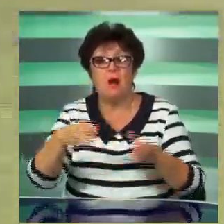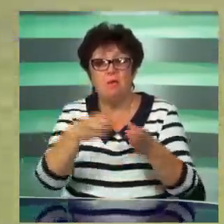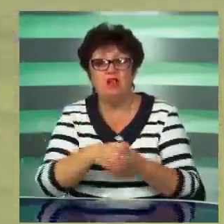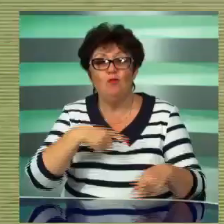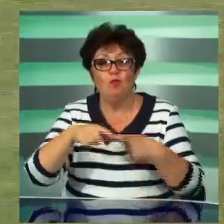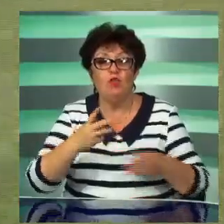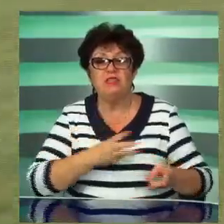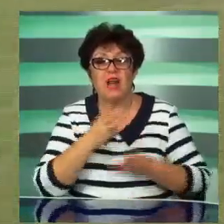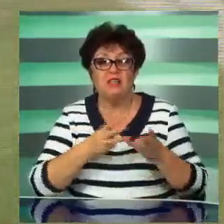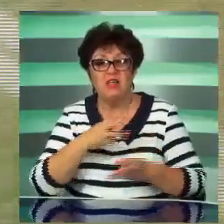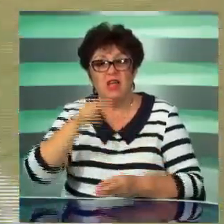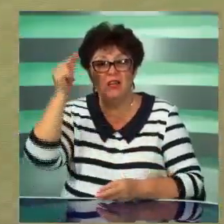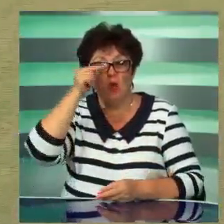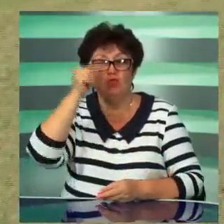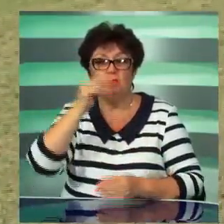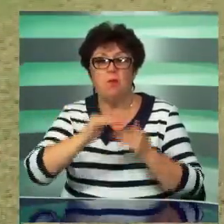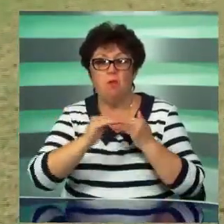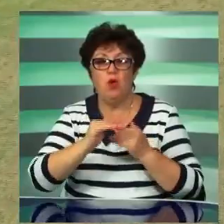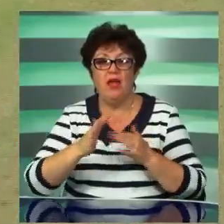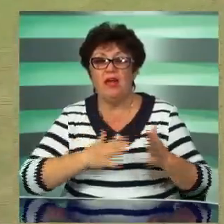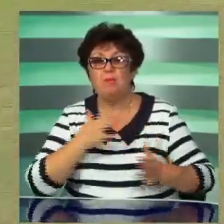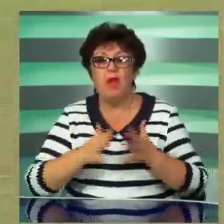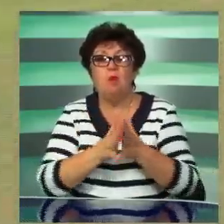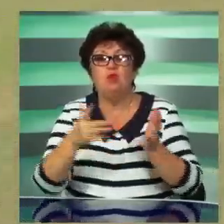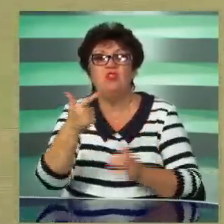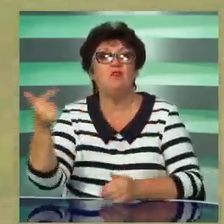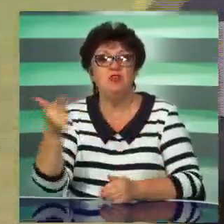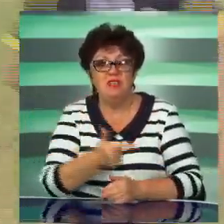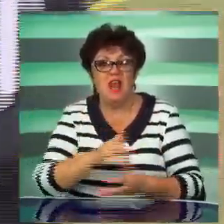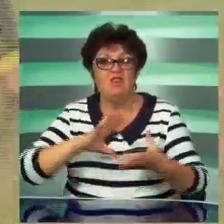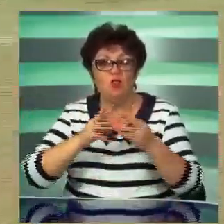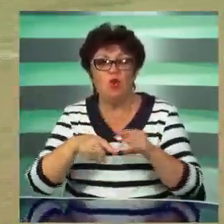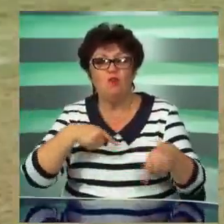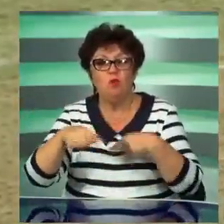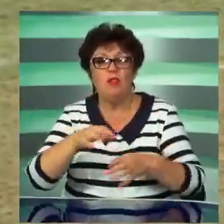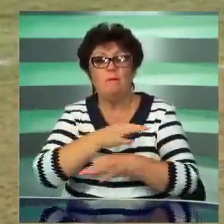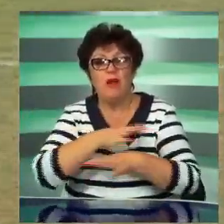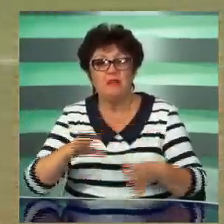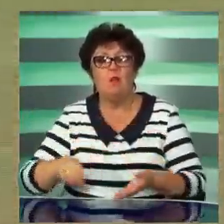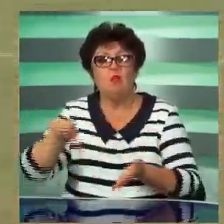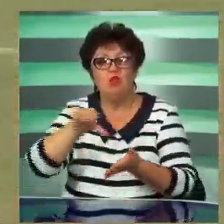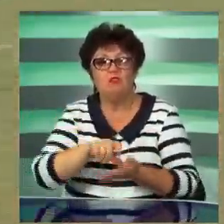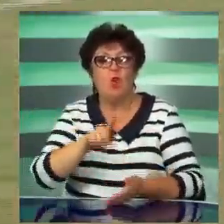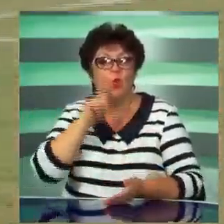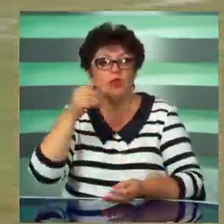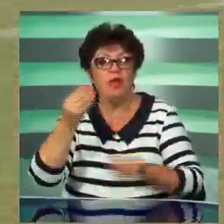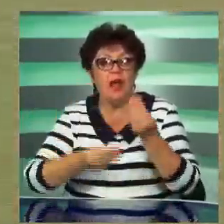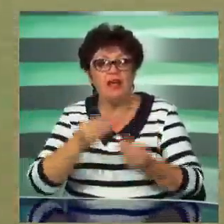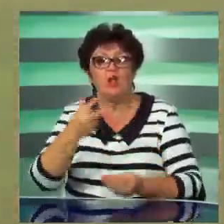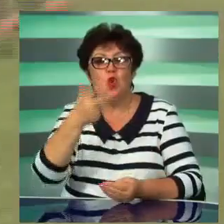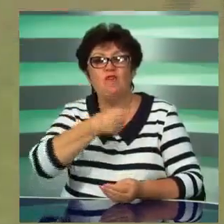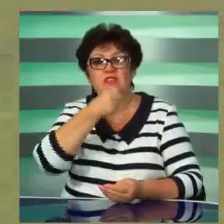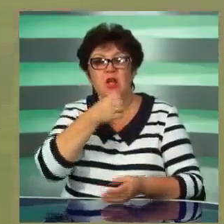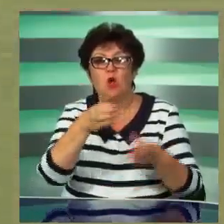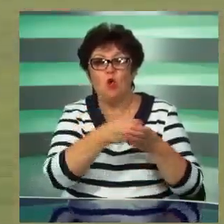Футбольные страсти на полях учебного центра «Динамо» кипели больше двух недель. В итоге в этом футбольном празднике поучаствовали юные игроки трех